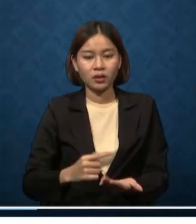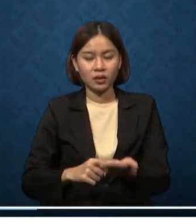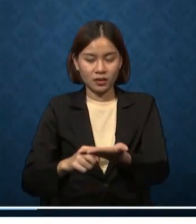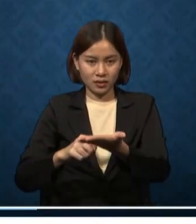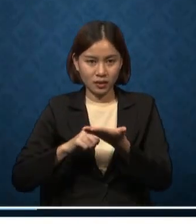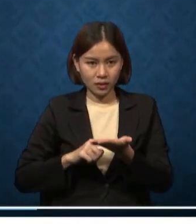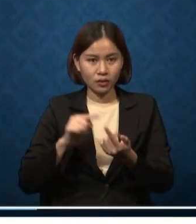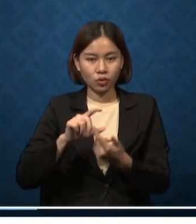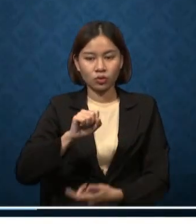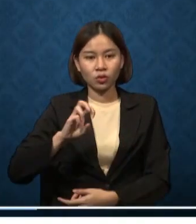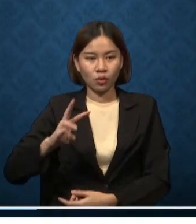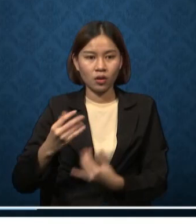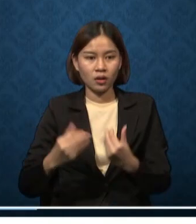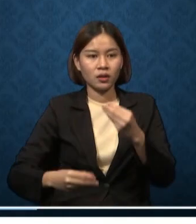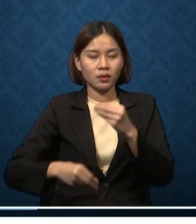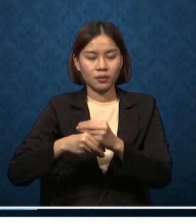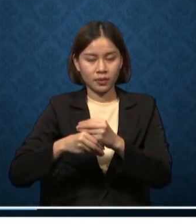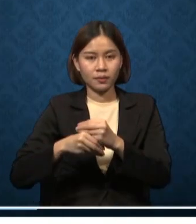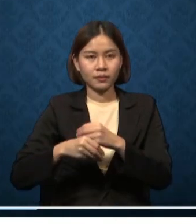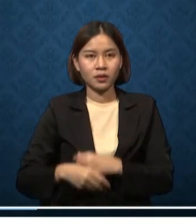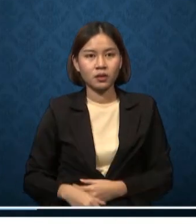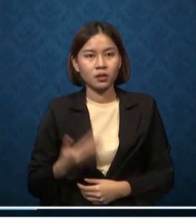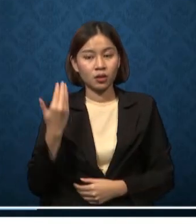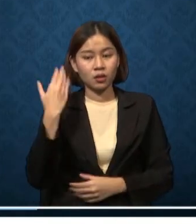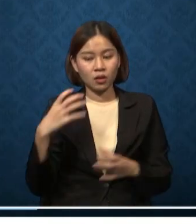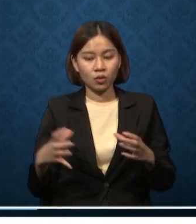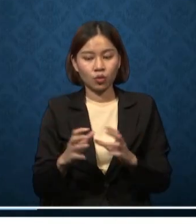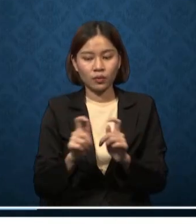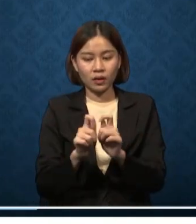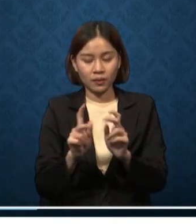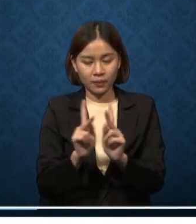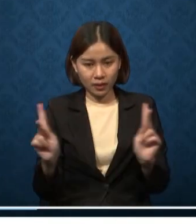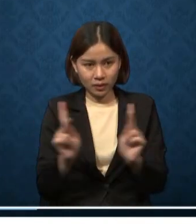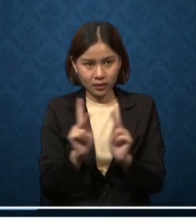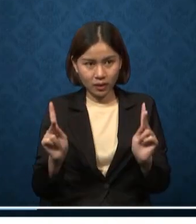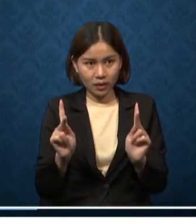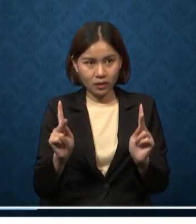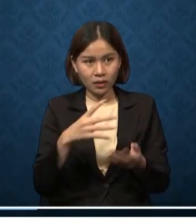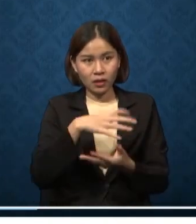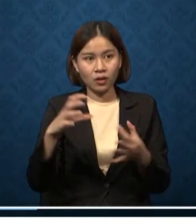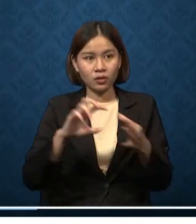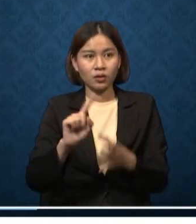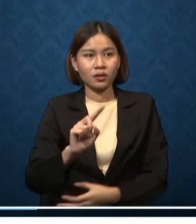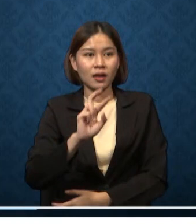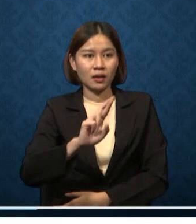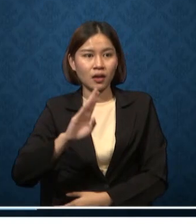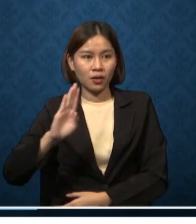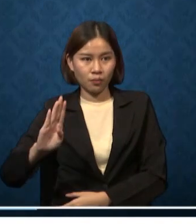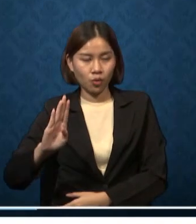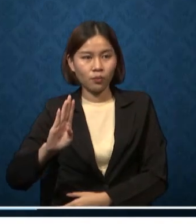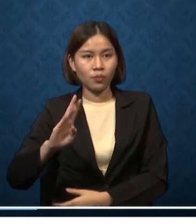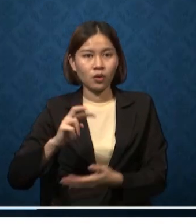นะครับเราก็จะได้มาเสริมกันวันนั้นทางคณะกรรมาธิการเสนอเรื่องแรงงานสานพลังเชิงระบบรับมือสังคมสูงวัย